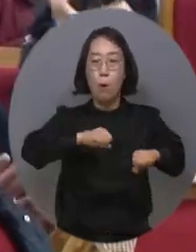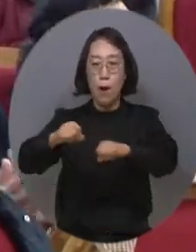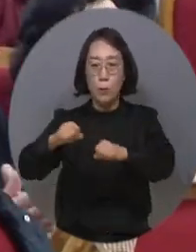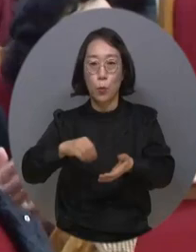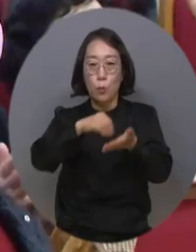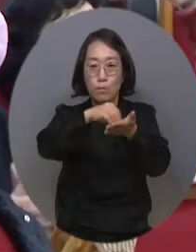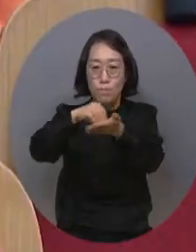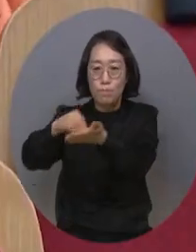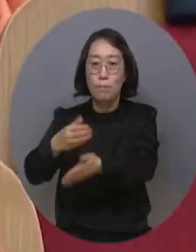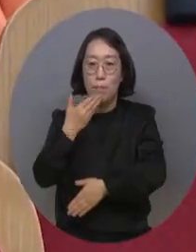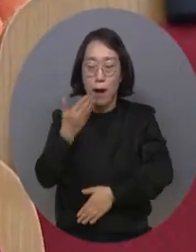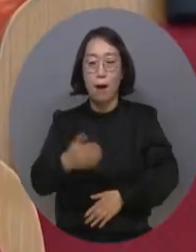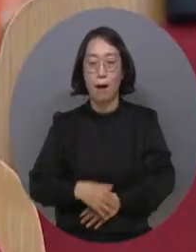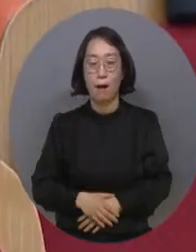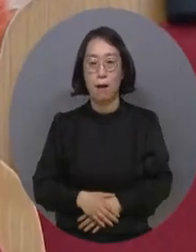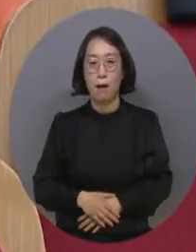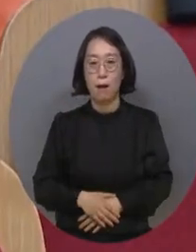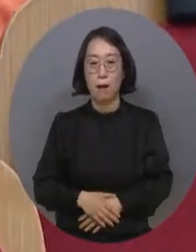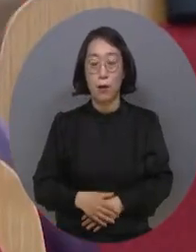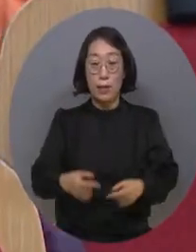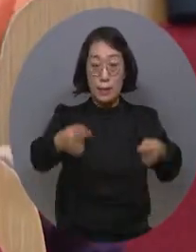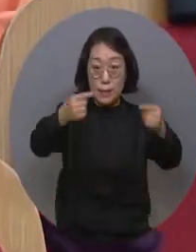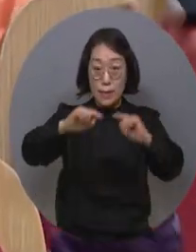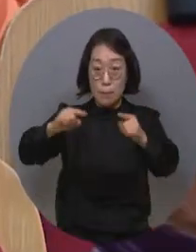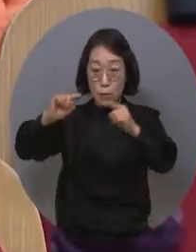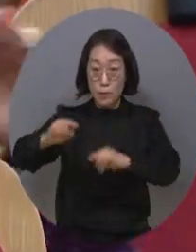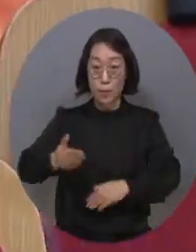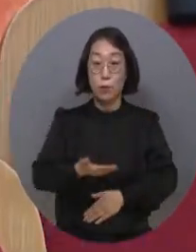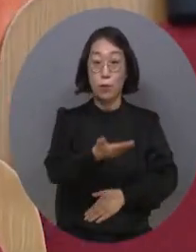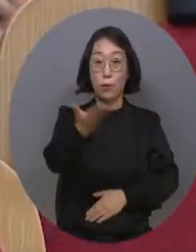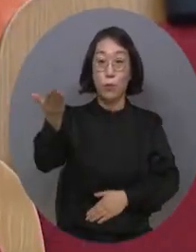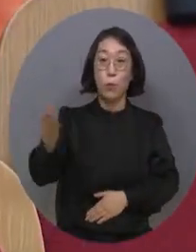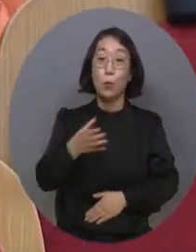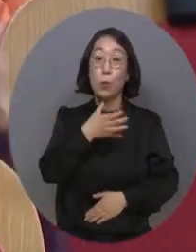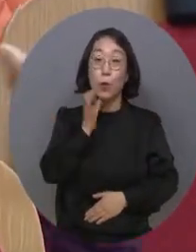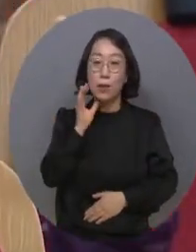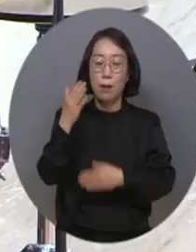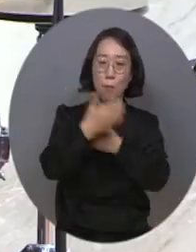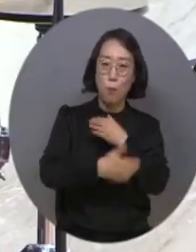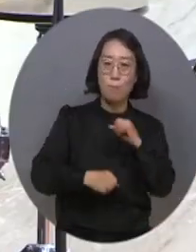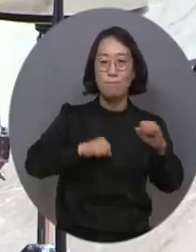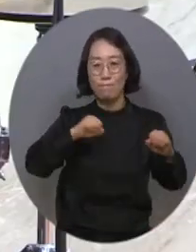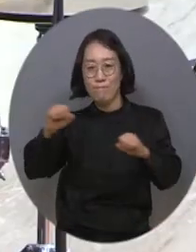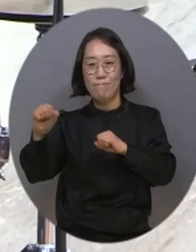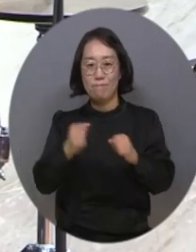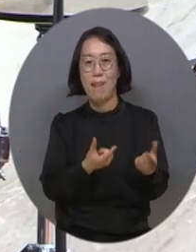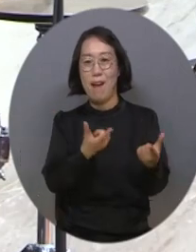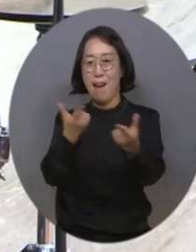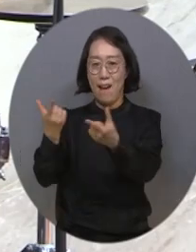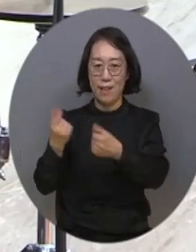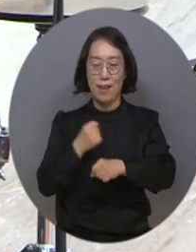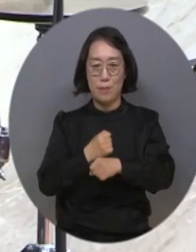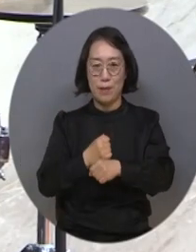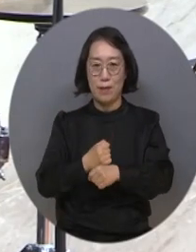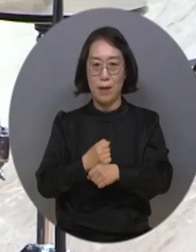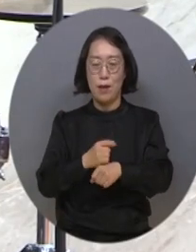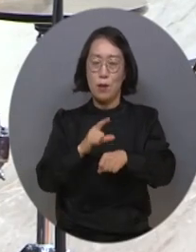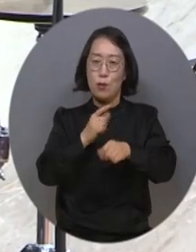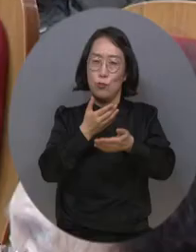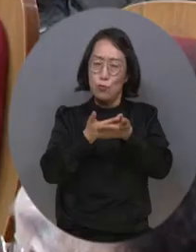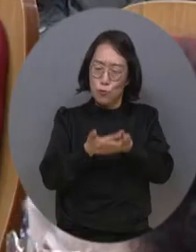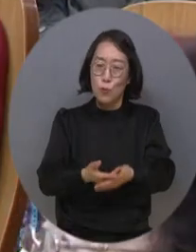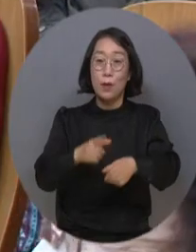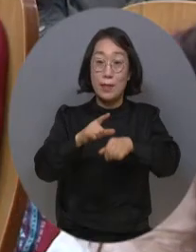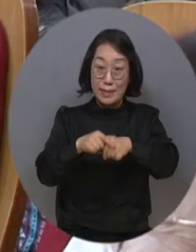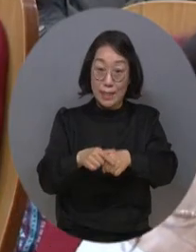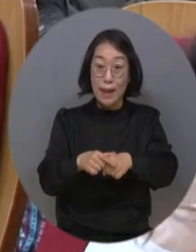곳입니다. 행사에 참여한 어르신들이 활기차게 율동을 함께합니다. 소중한 시간을 내어